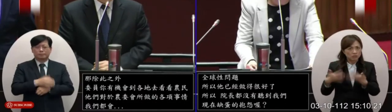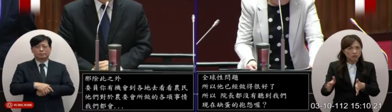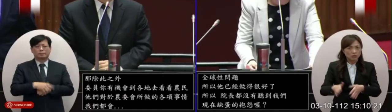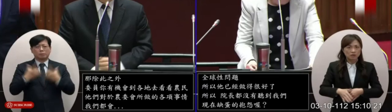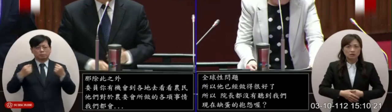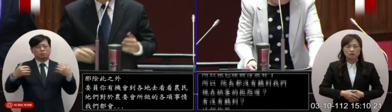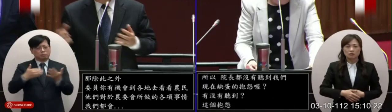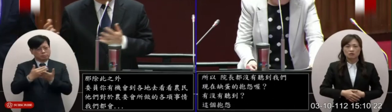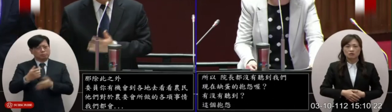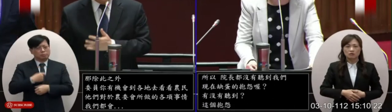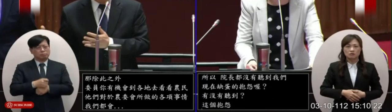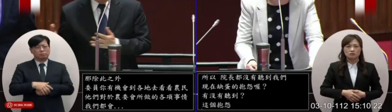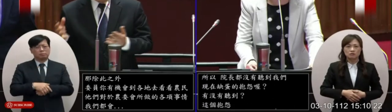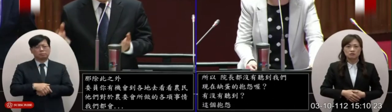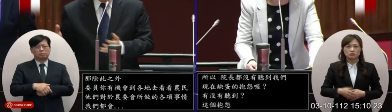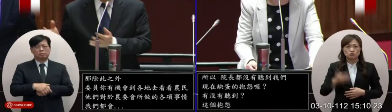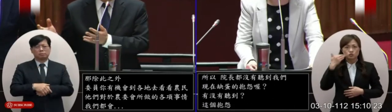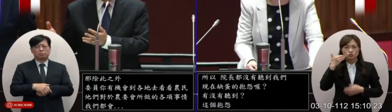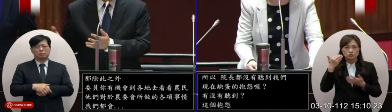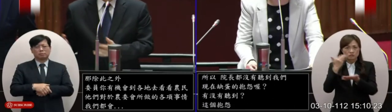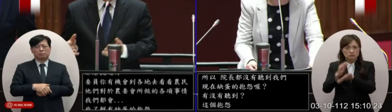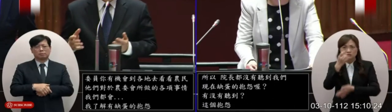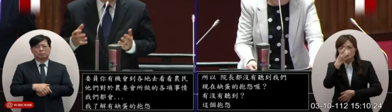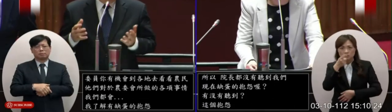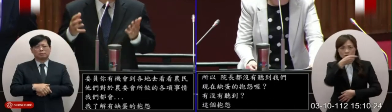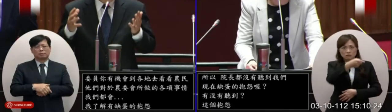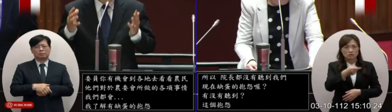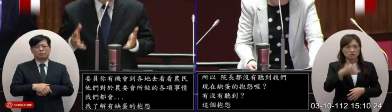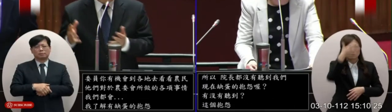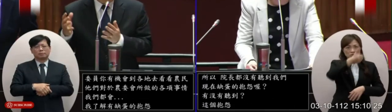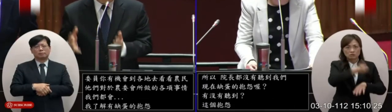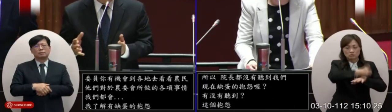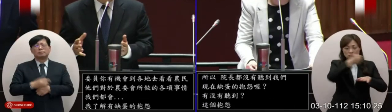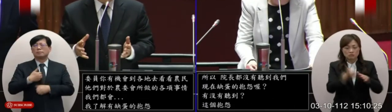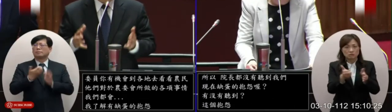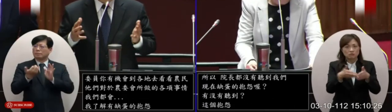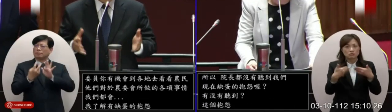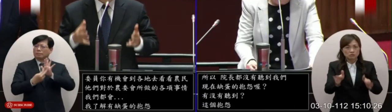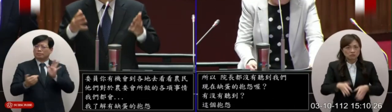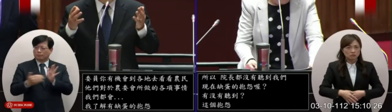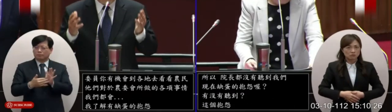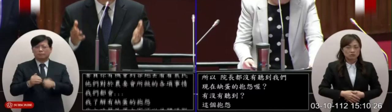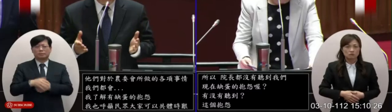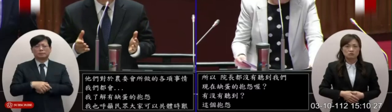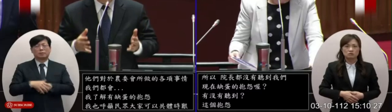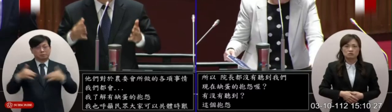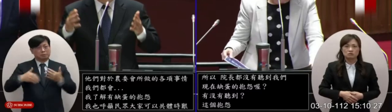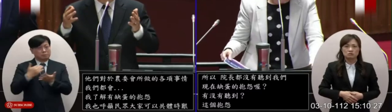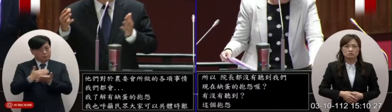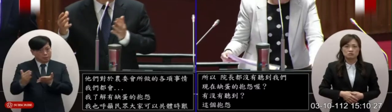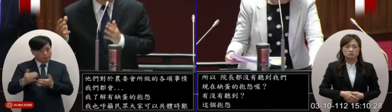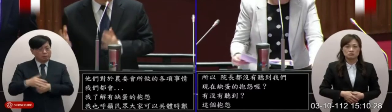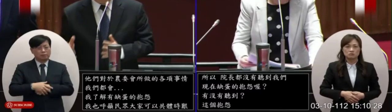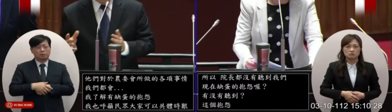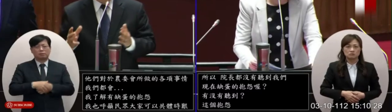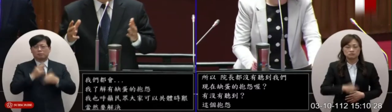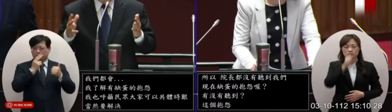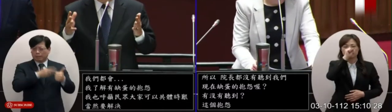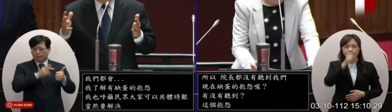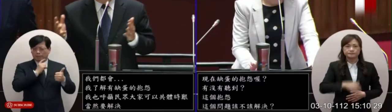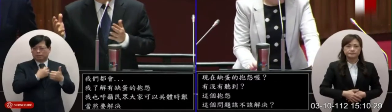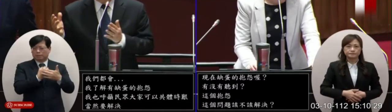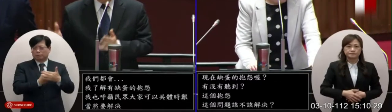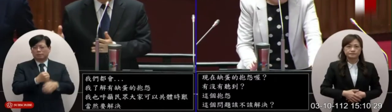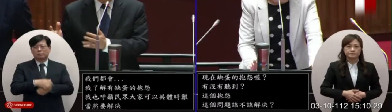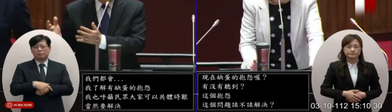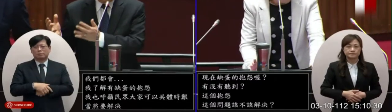当然要解决，所以 解决不了，该不该下台？ 我刚才已经讲过，就是因为我们要解决问题，所以我才请 我们会